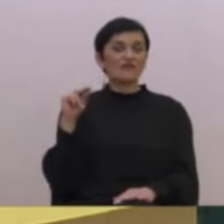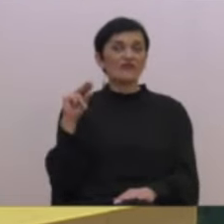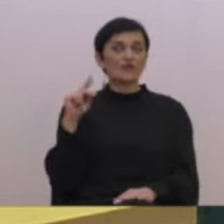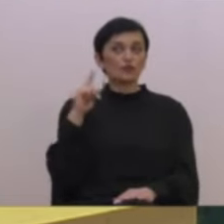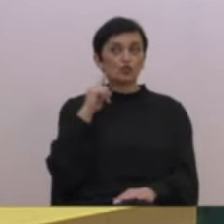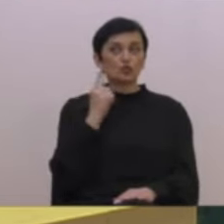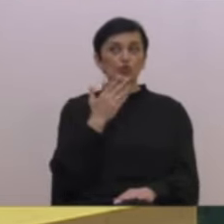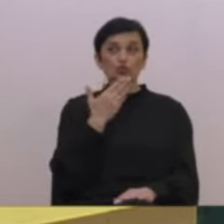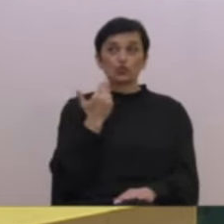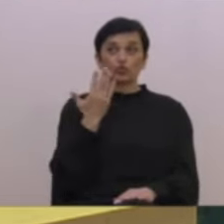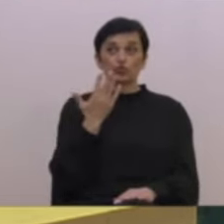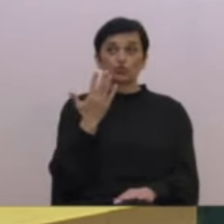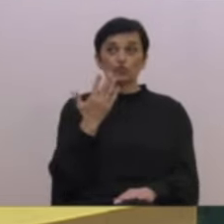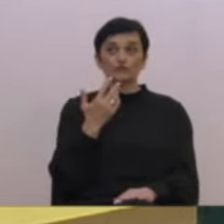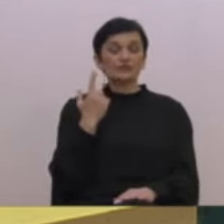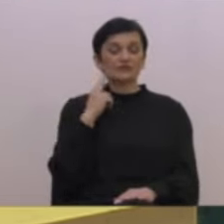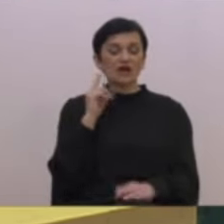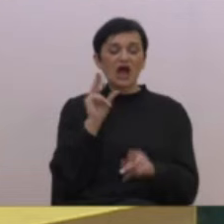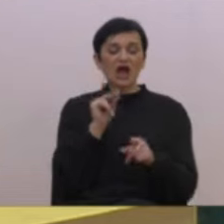Hoda, tu am botru.